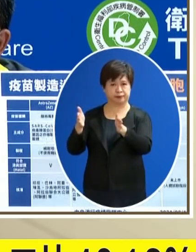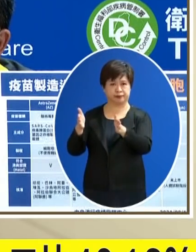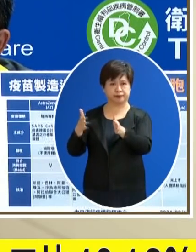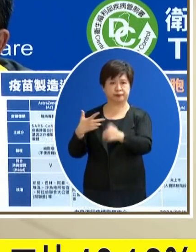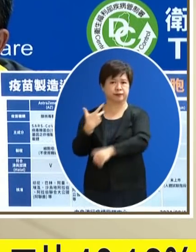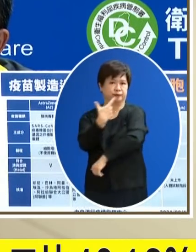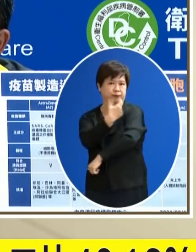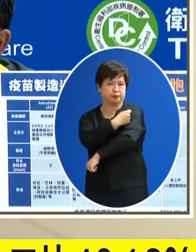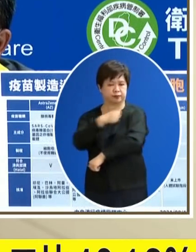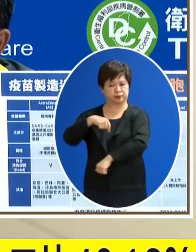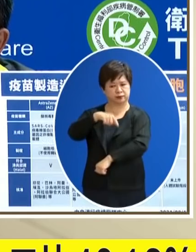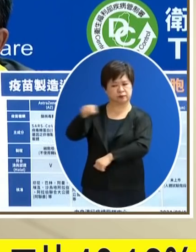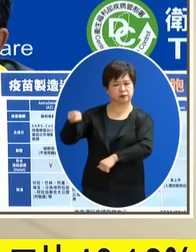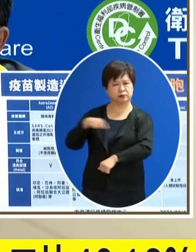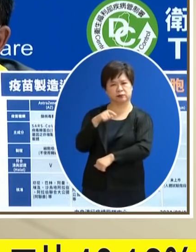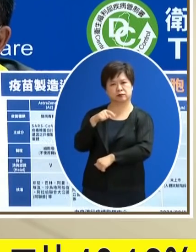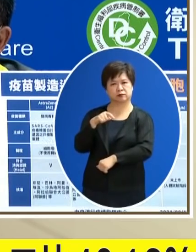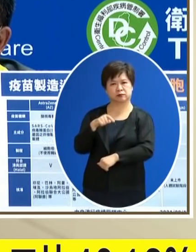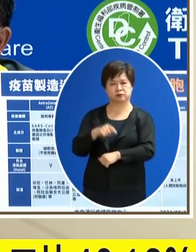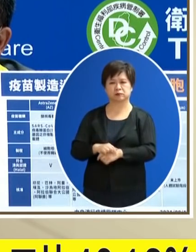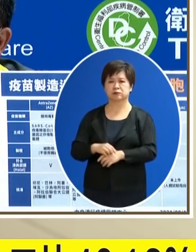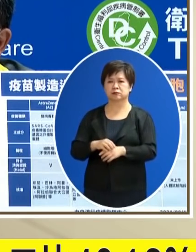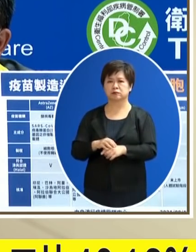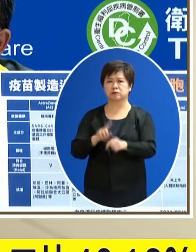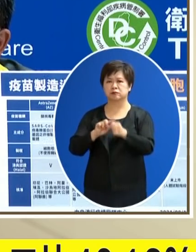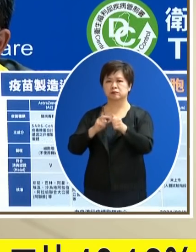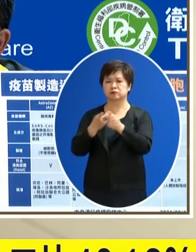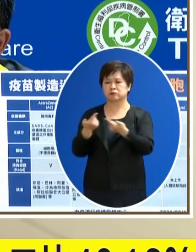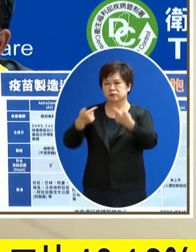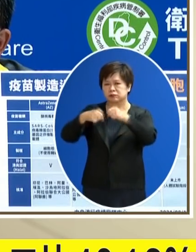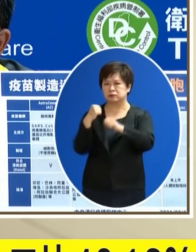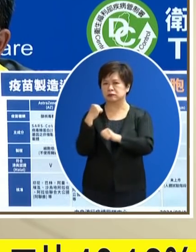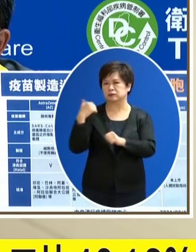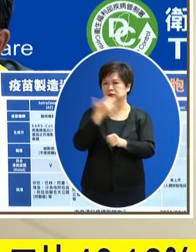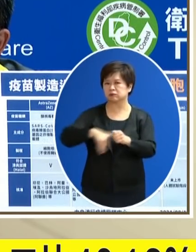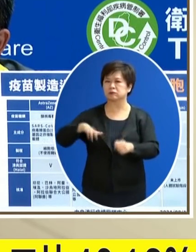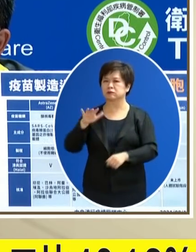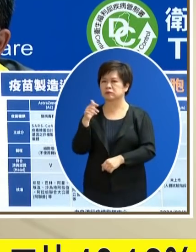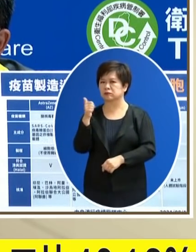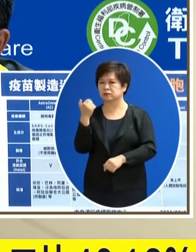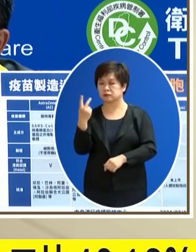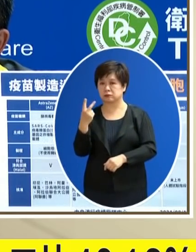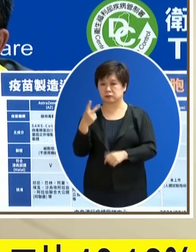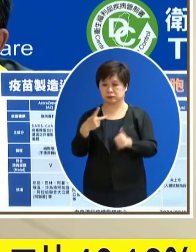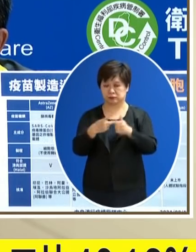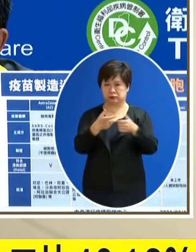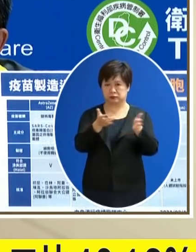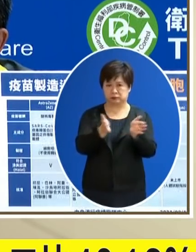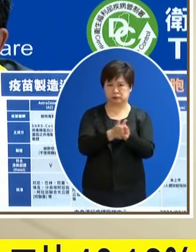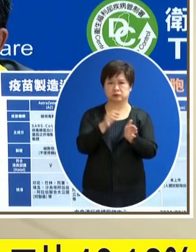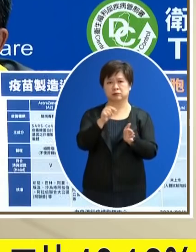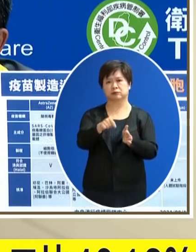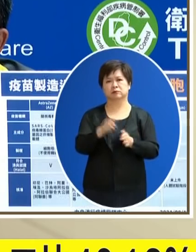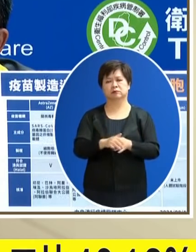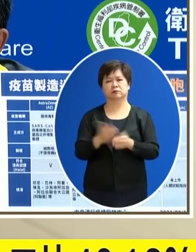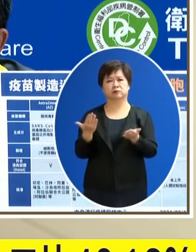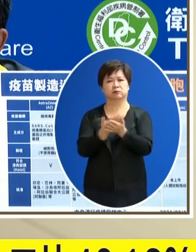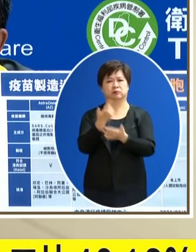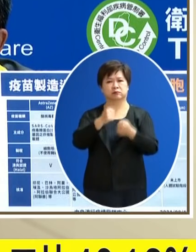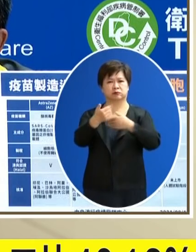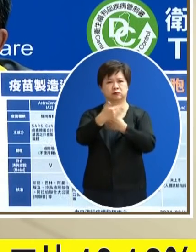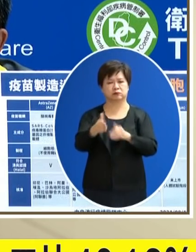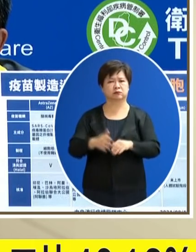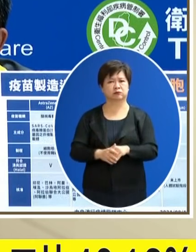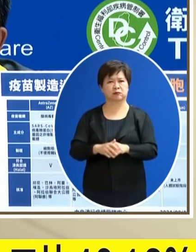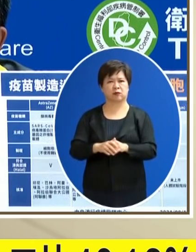指出，因为高端的第一期综合抗体效价是52，但是第二期因为换了实验室，平均效价达到662，